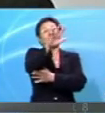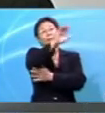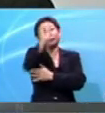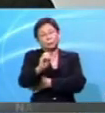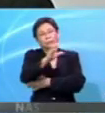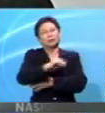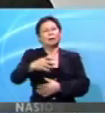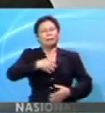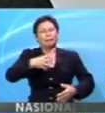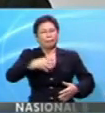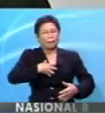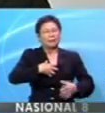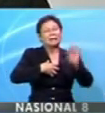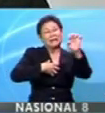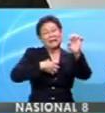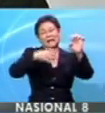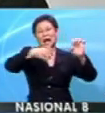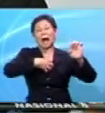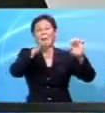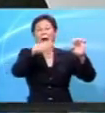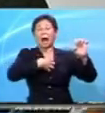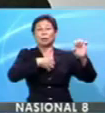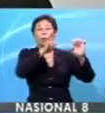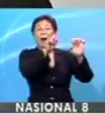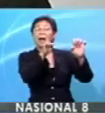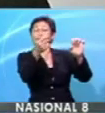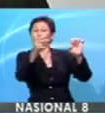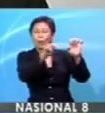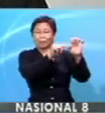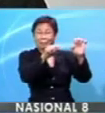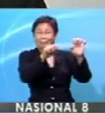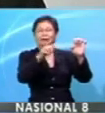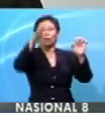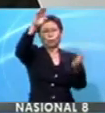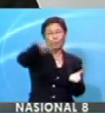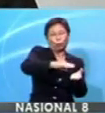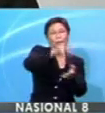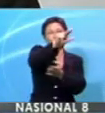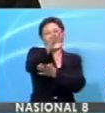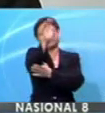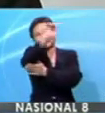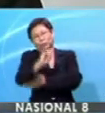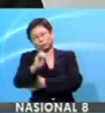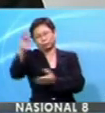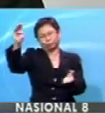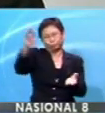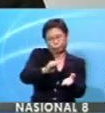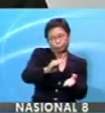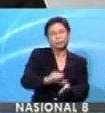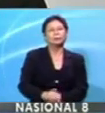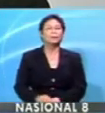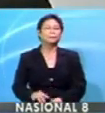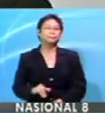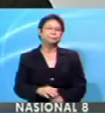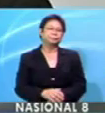aduan melalui e-aduan sistem e-aduan berkurangan sebanyak 34% saya